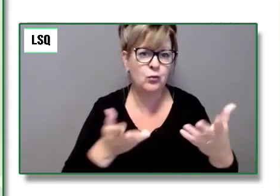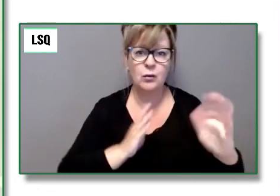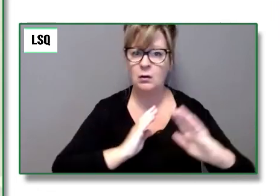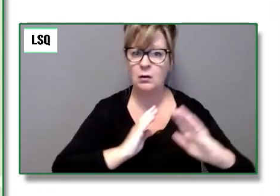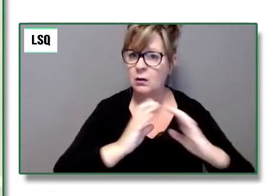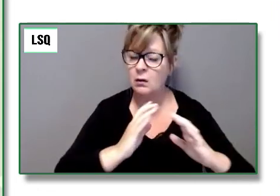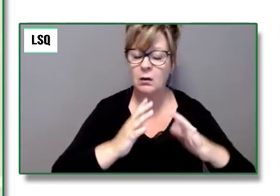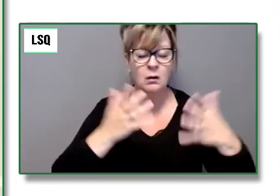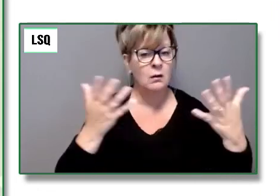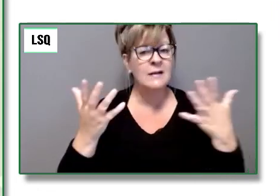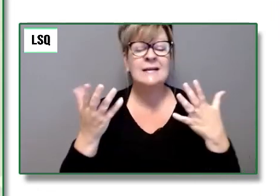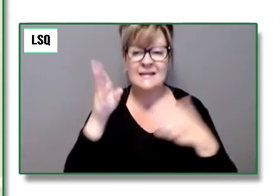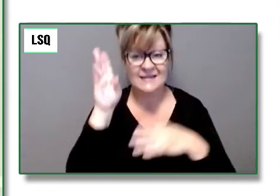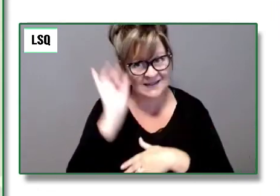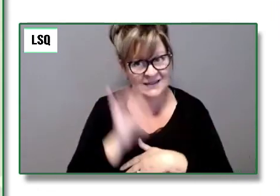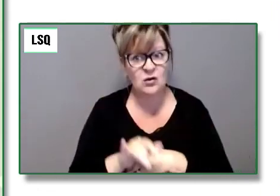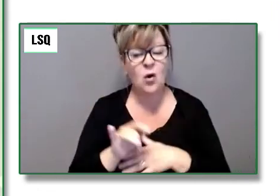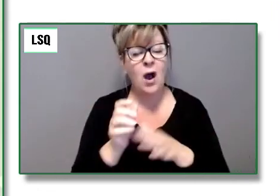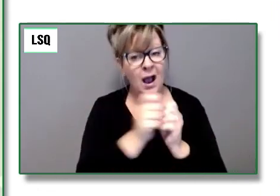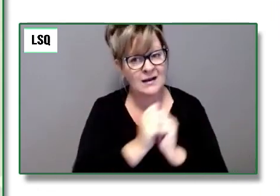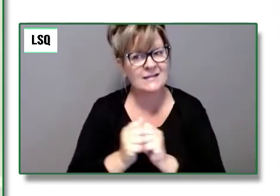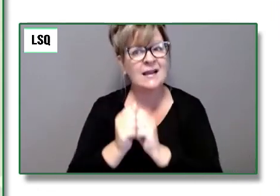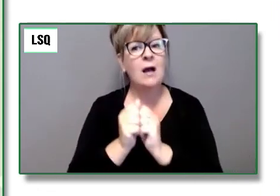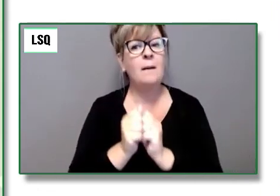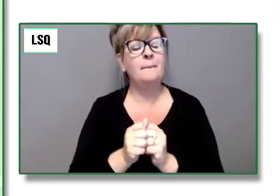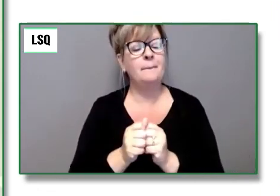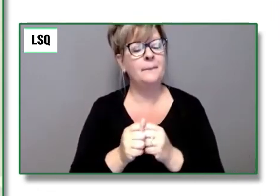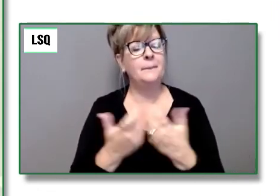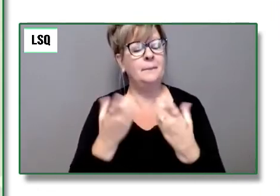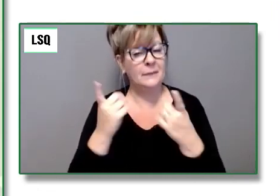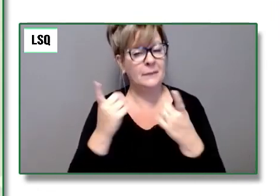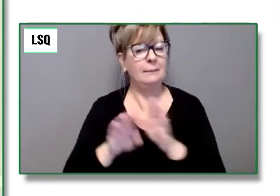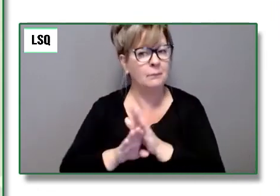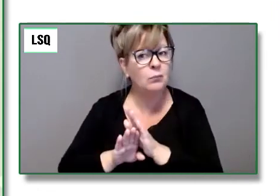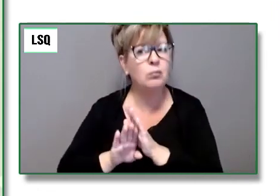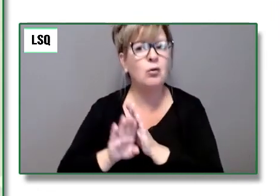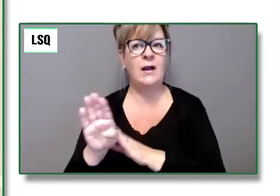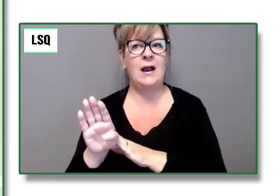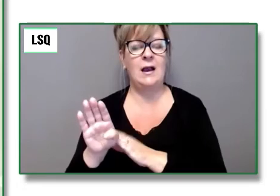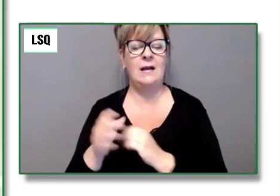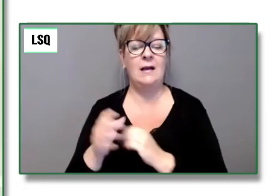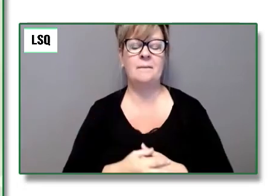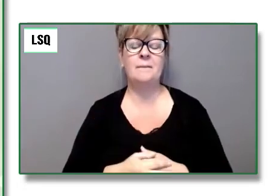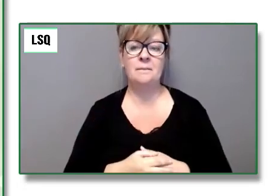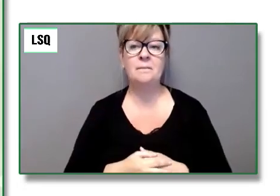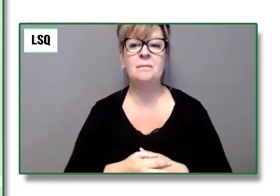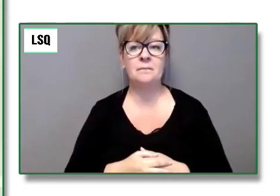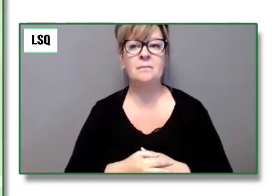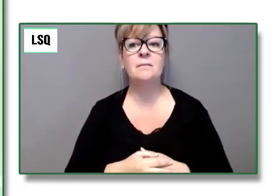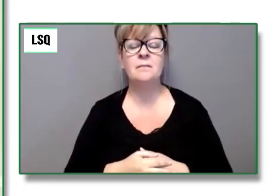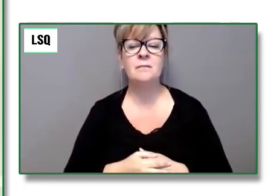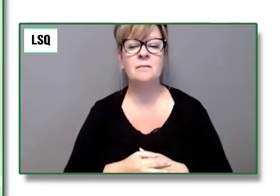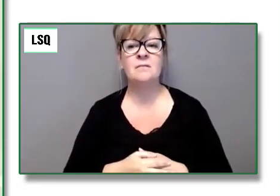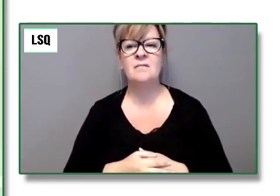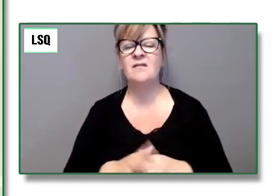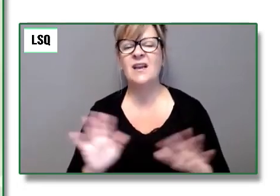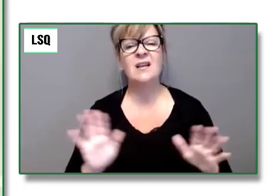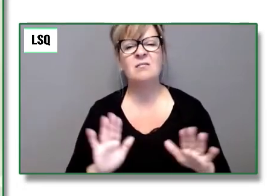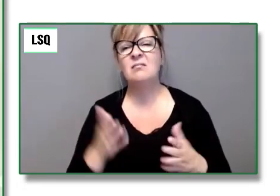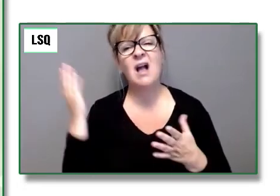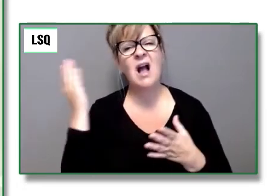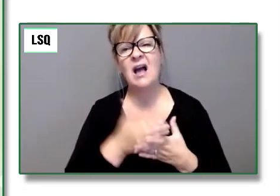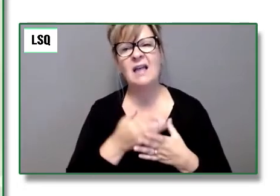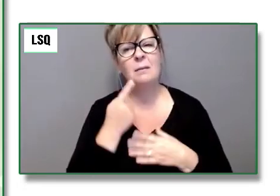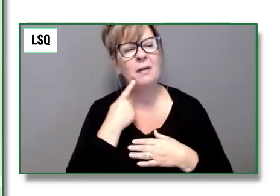les gens selon leurs besoins précis, mais c'est de créer une souplesse, une adaptabilité afin